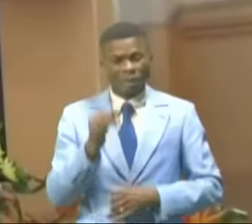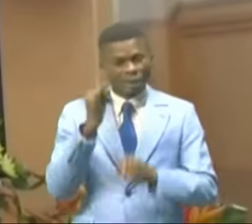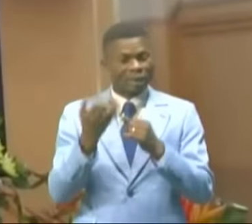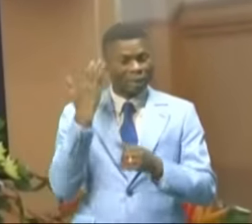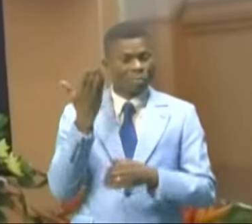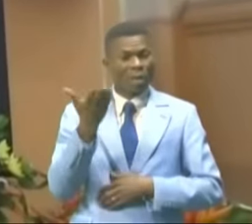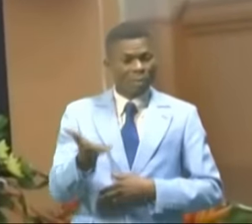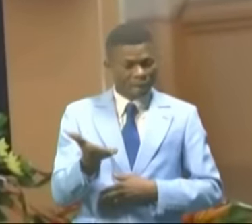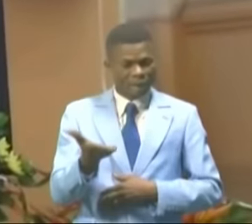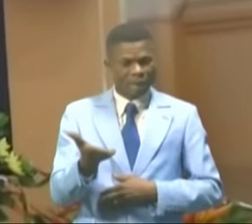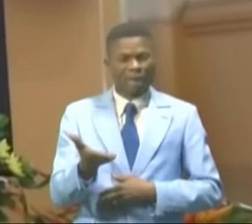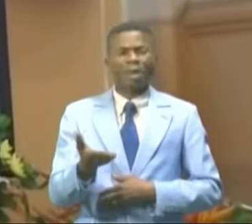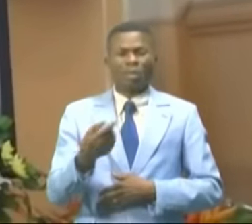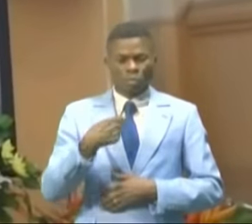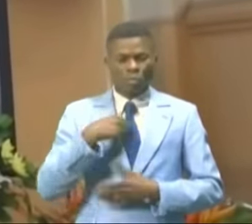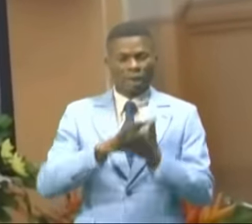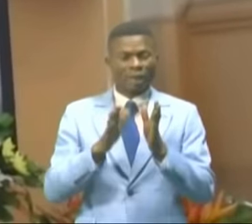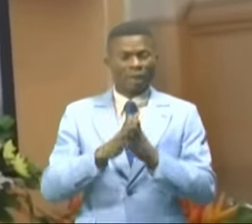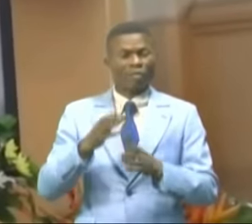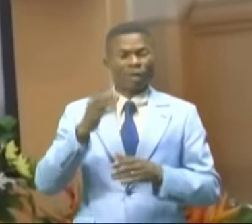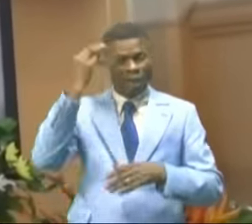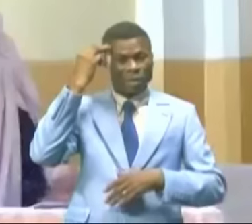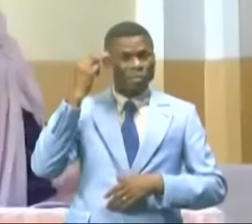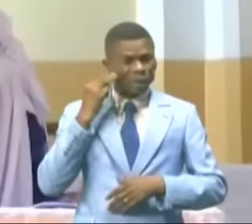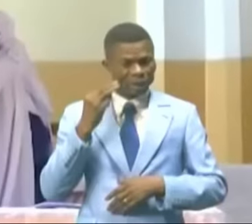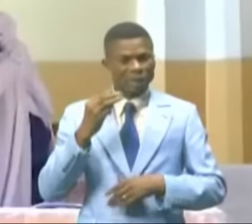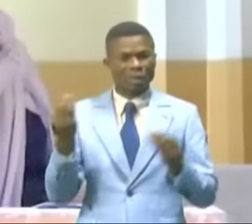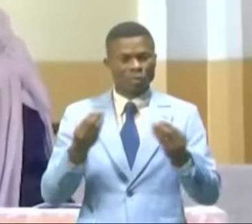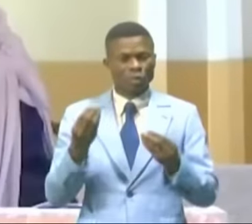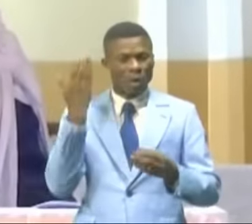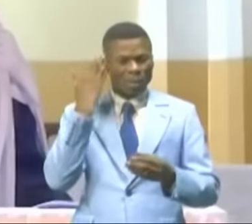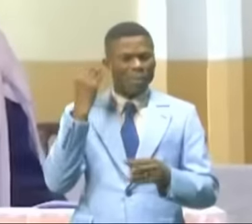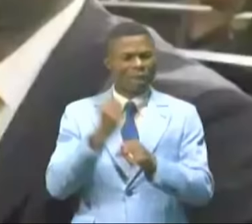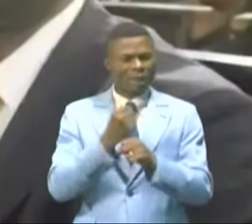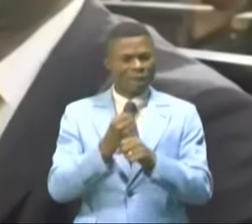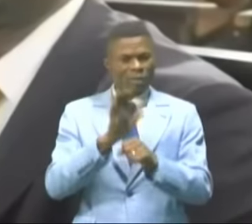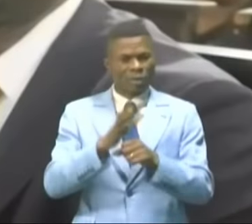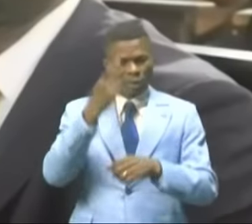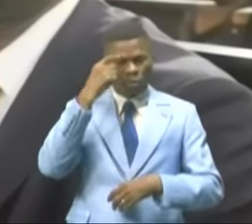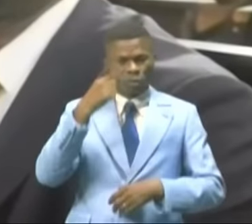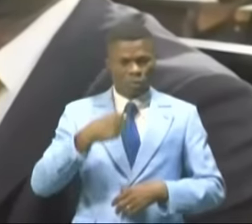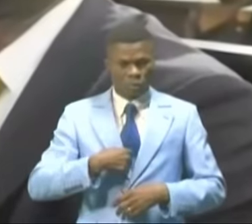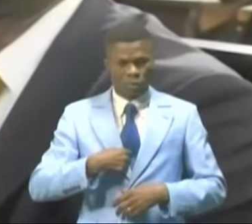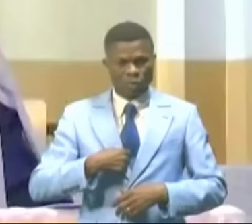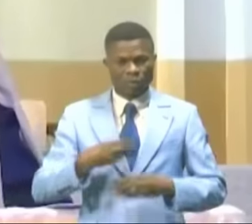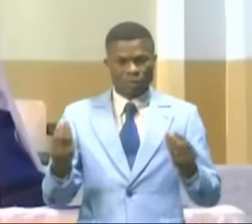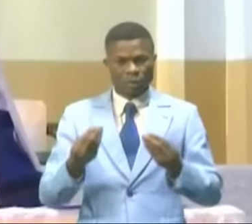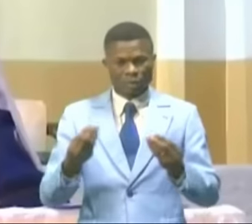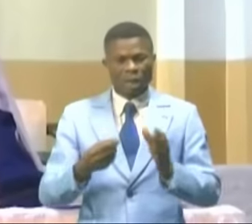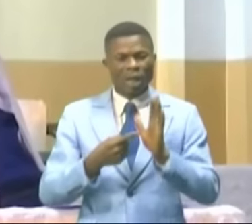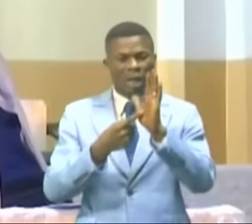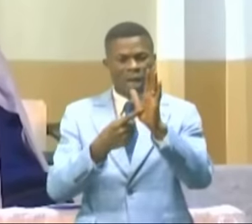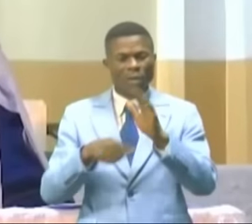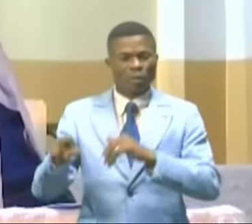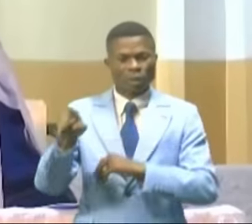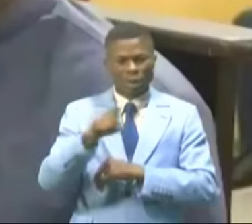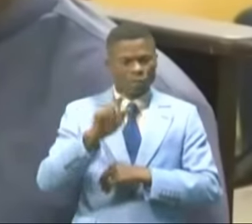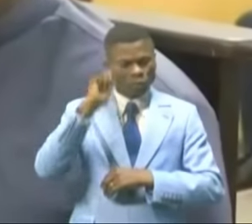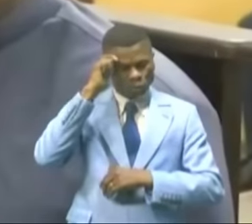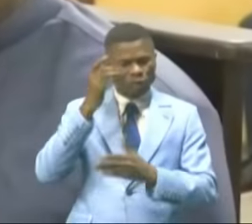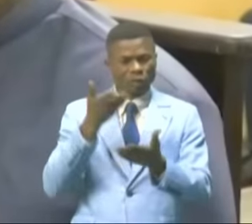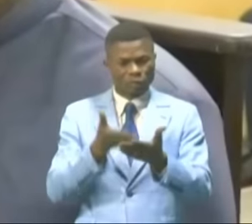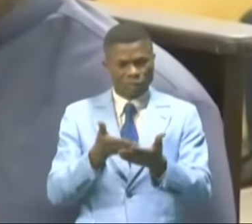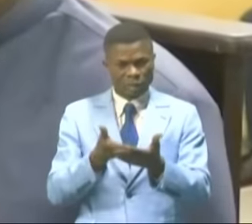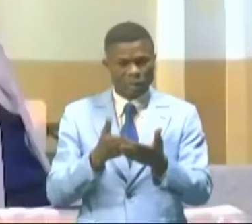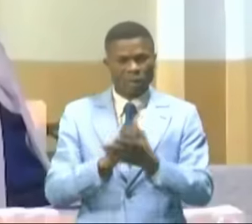existé. Il est ma force quand tout semble s'écrouler autour de moi. J'ai appris de lui deux choses essentielles.